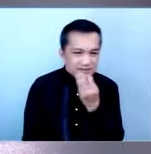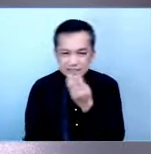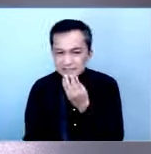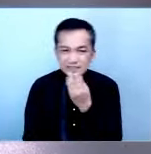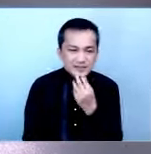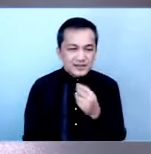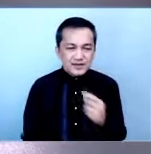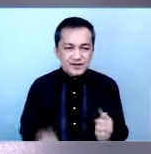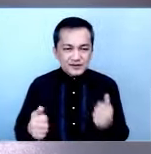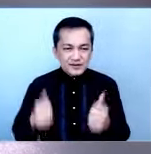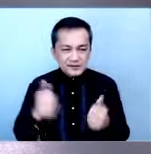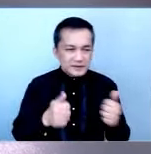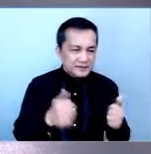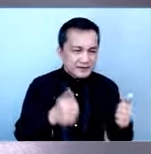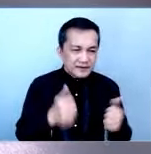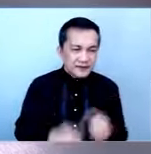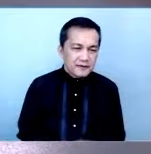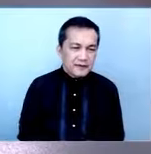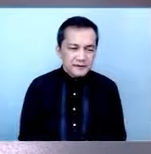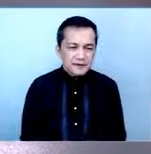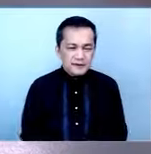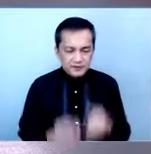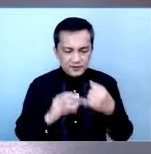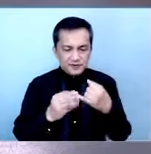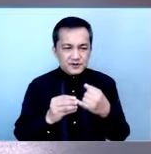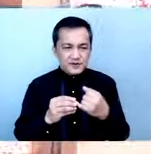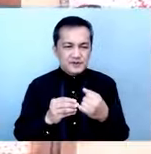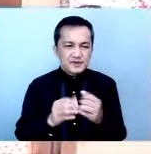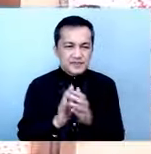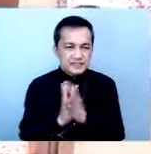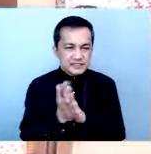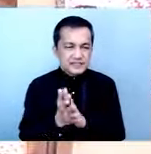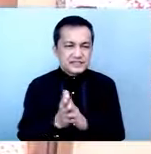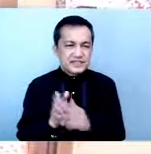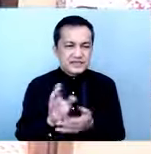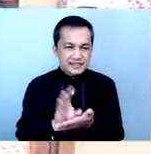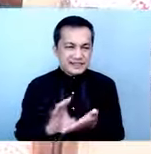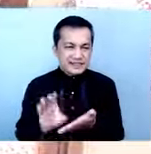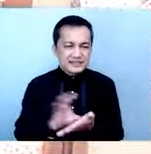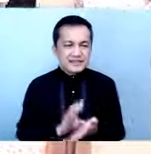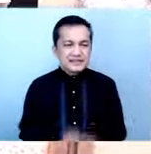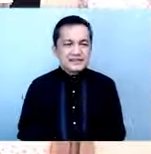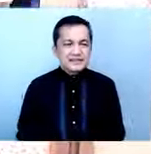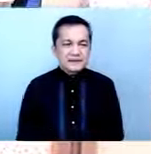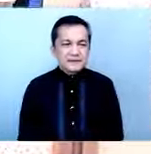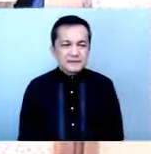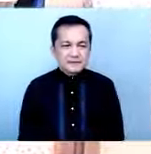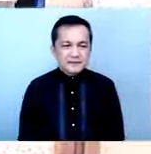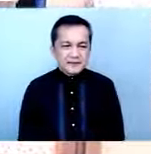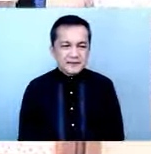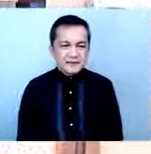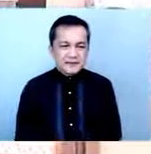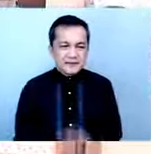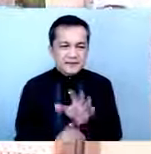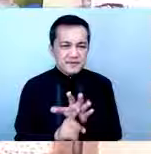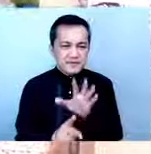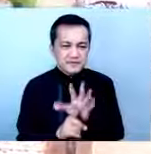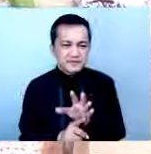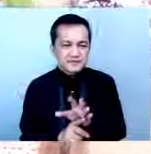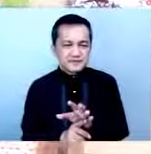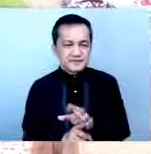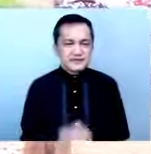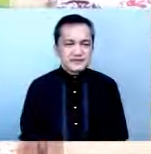our strawberry cheesecake. So, kayong spoon. Ito po ang isa sa mga best-seller natin. Ay, hindi.